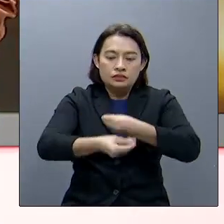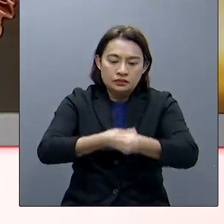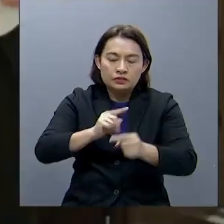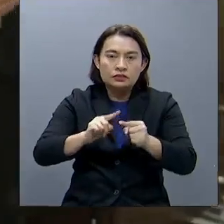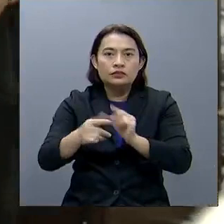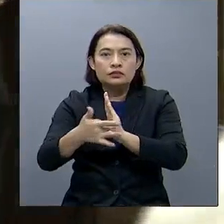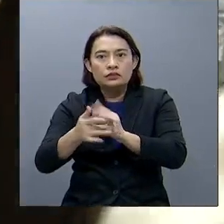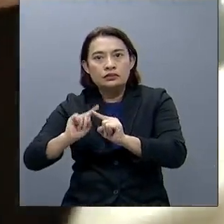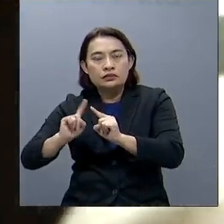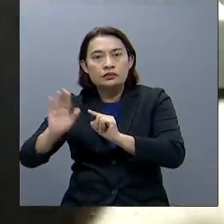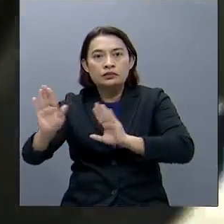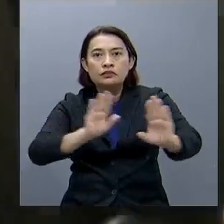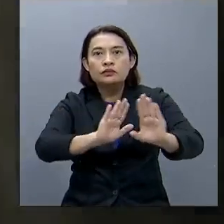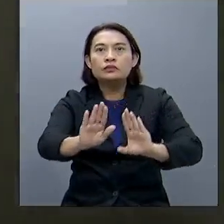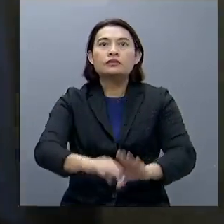ค่ะ